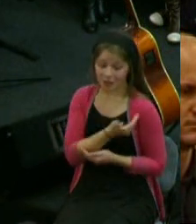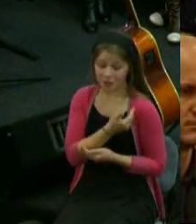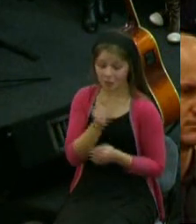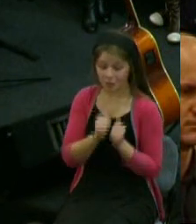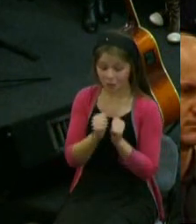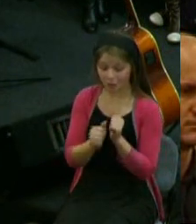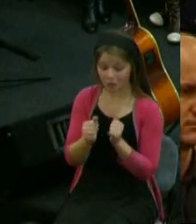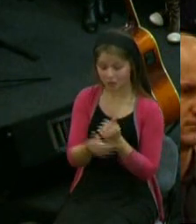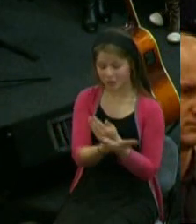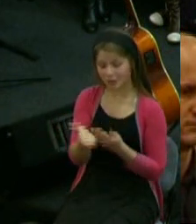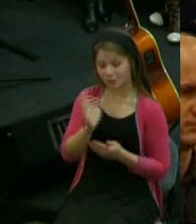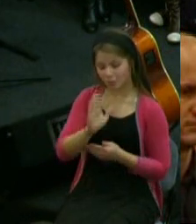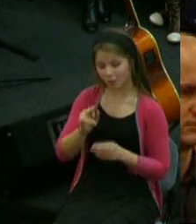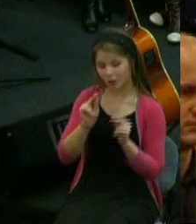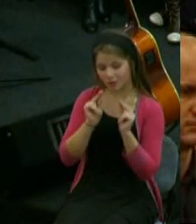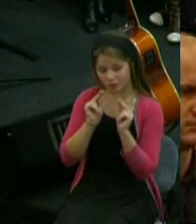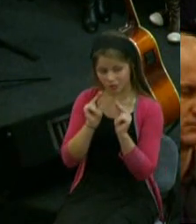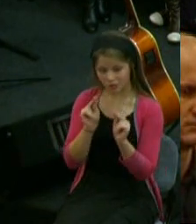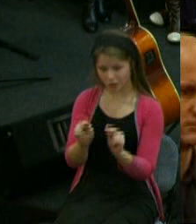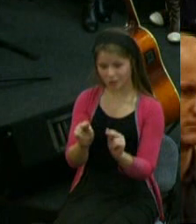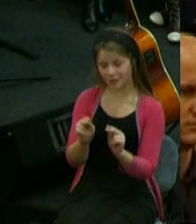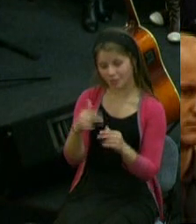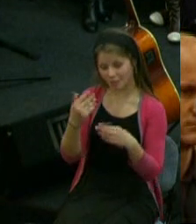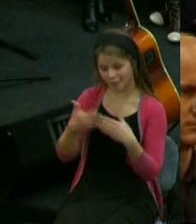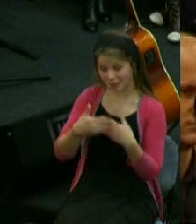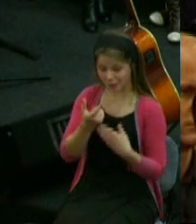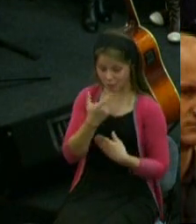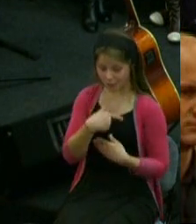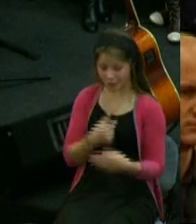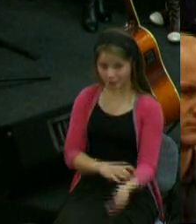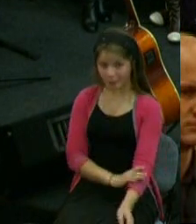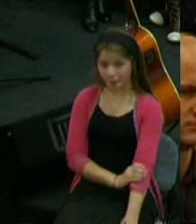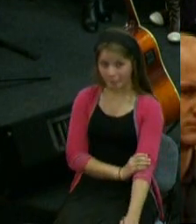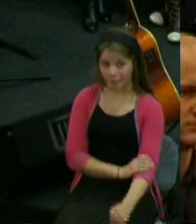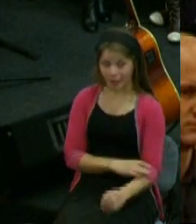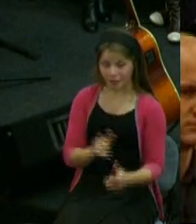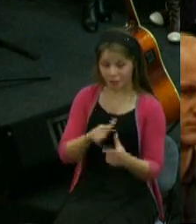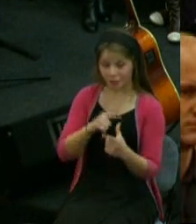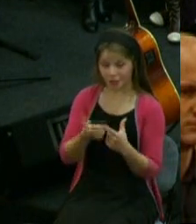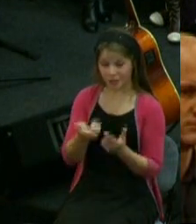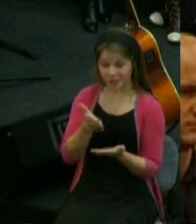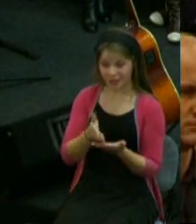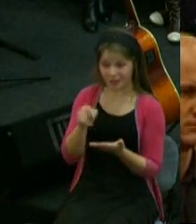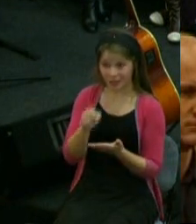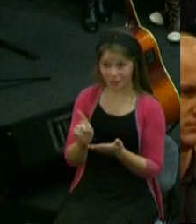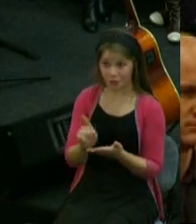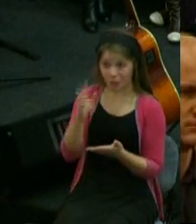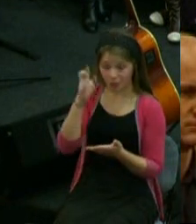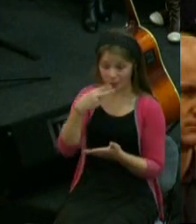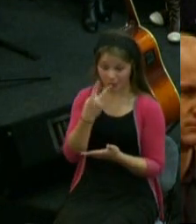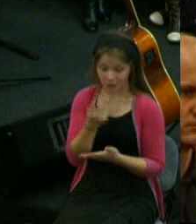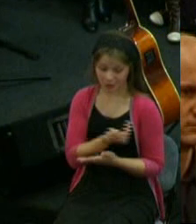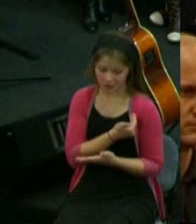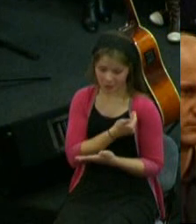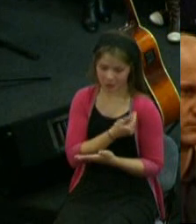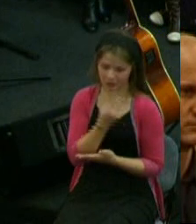щоб кожен з нас був чесний перед самим собою, брати і сестри. Щоб ми були чесними, чи є те, що Бог сьогодні хоче бачити в